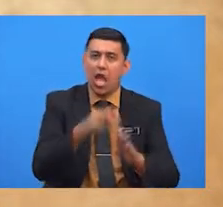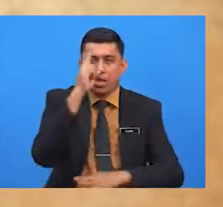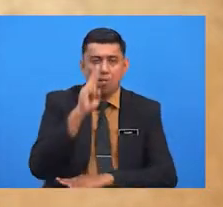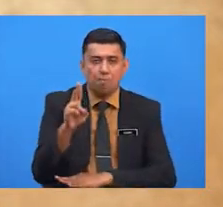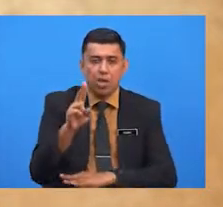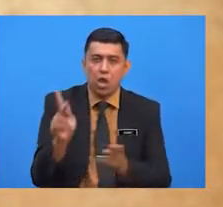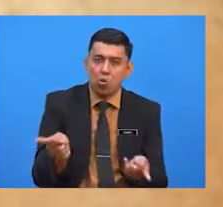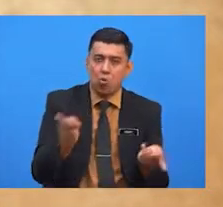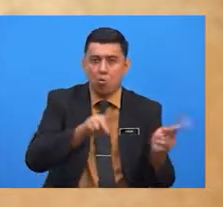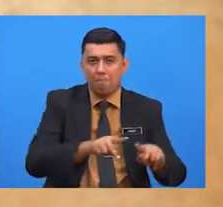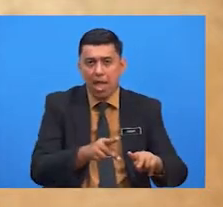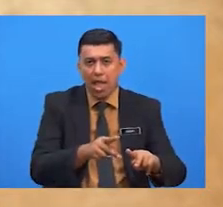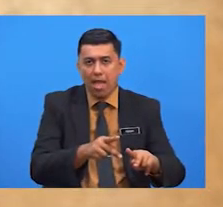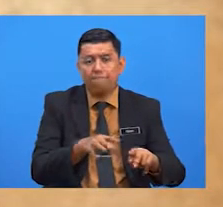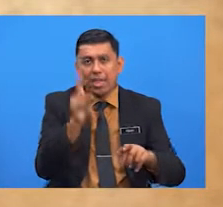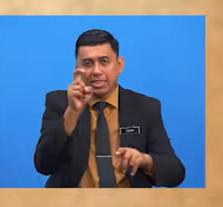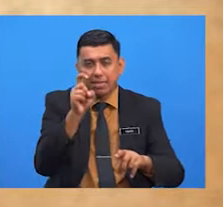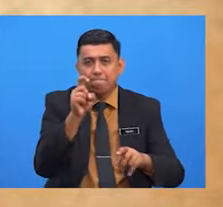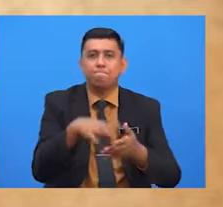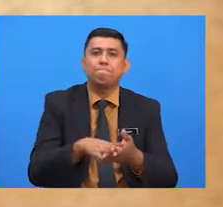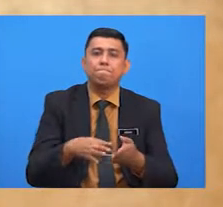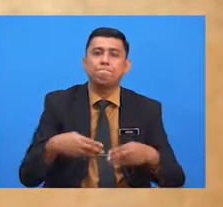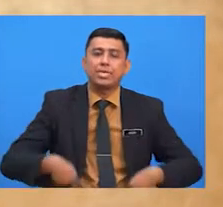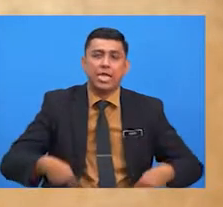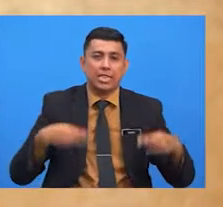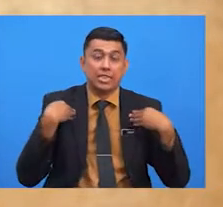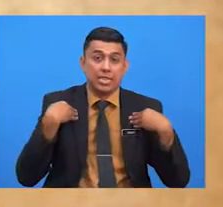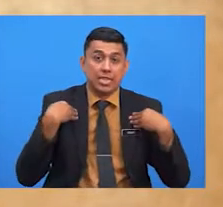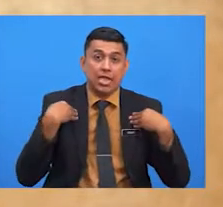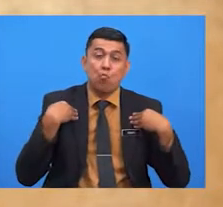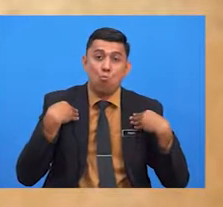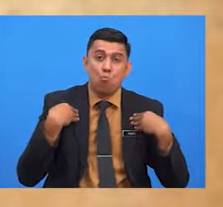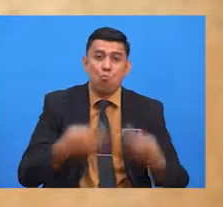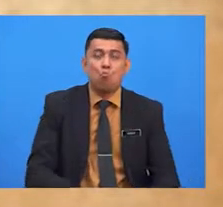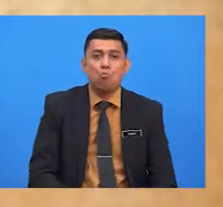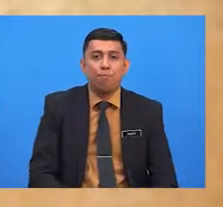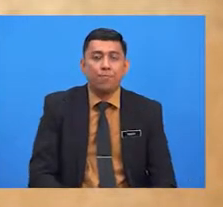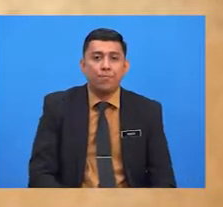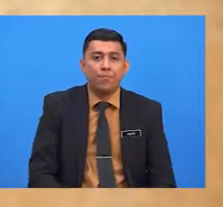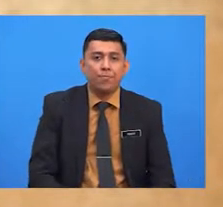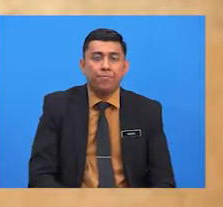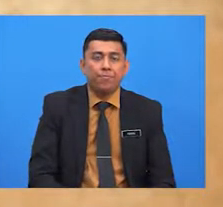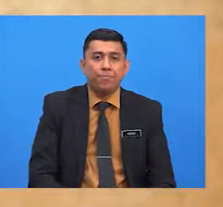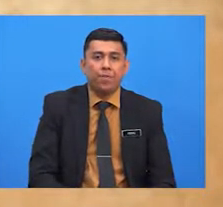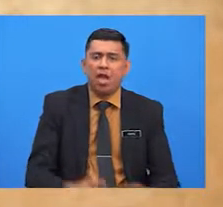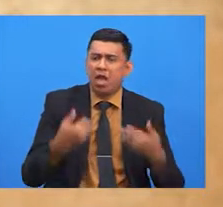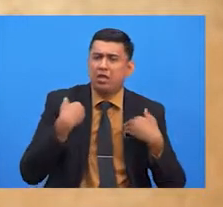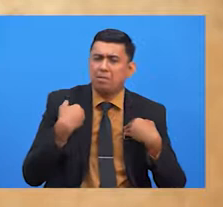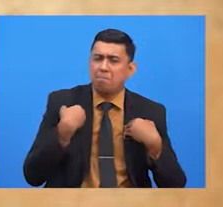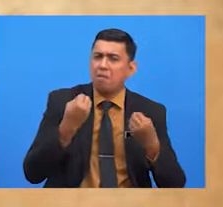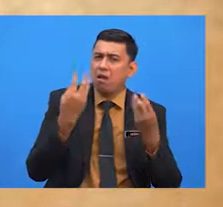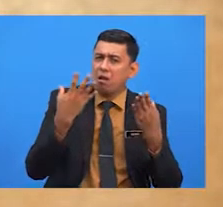atau mempersembahkan makanan kepada kuasa roh dilaksanakan oleh institusi